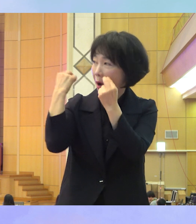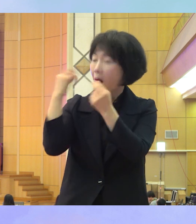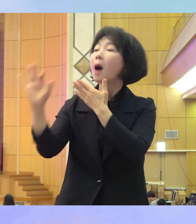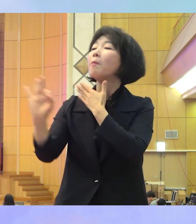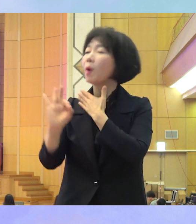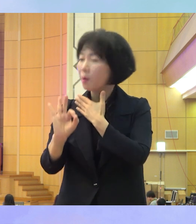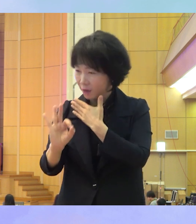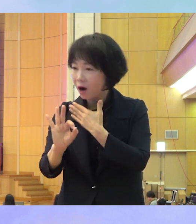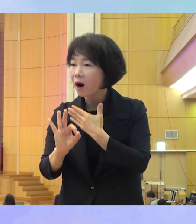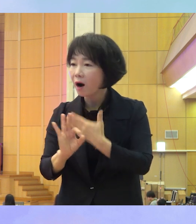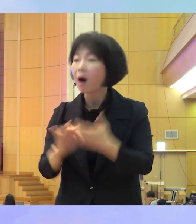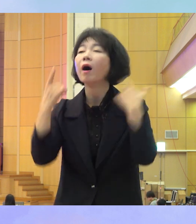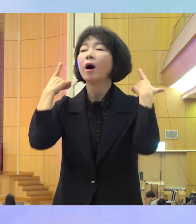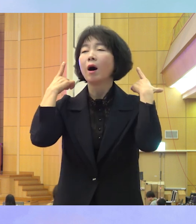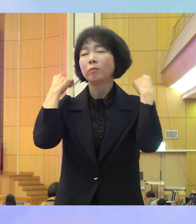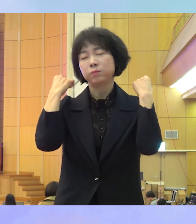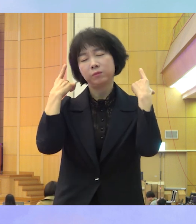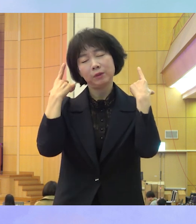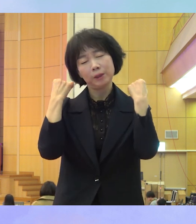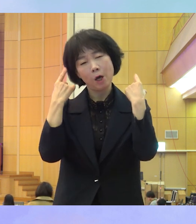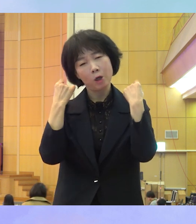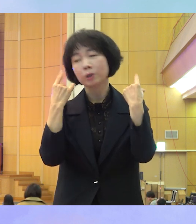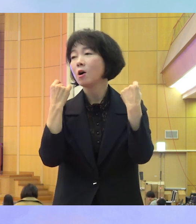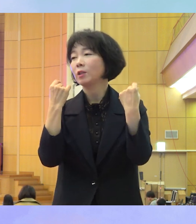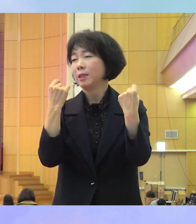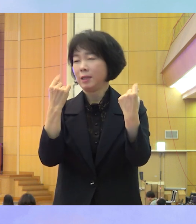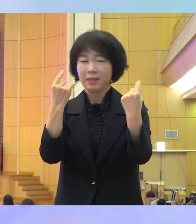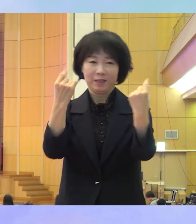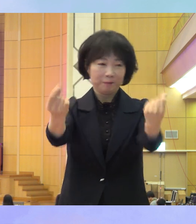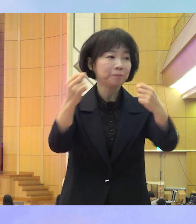때때로 뒤돌아보며